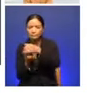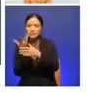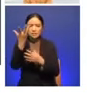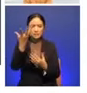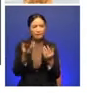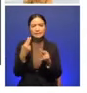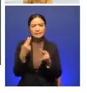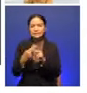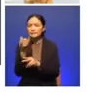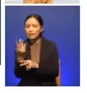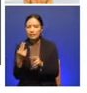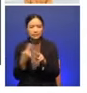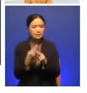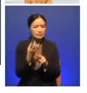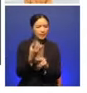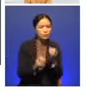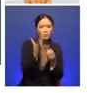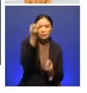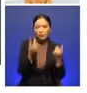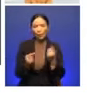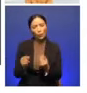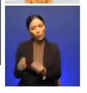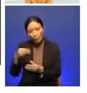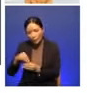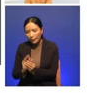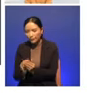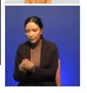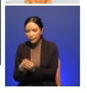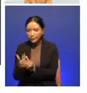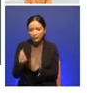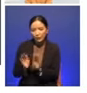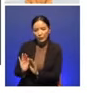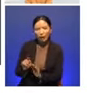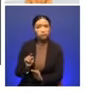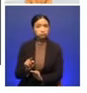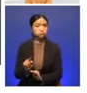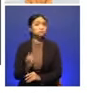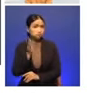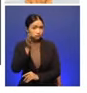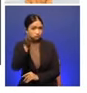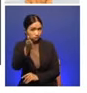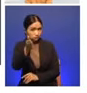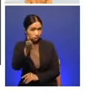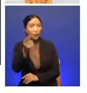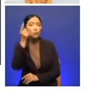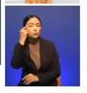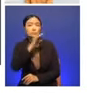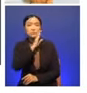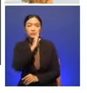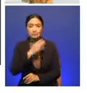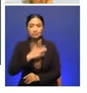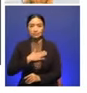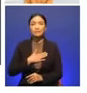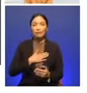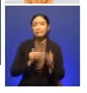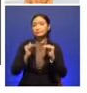ดและเป็นนักเก็บอนุรักษ์พันธุ์พืชด้วยนะครับอันนี้เป็นทิศทางในอนาคตว่าถ้าเราจะลด